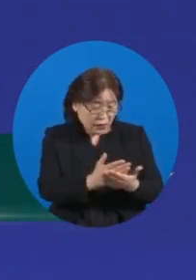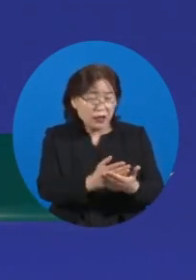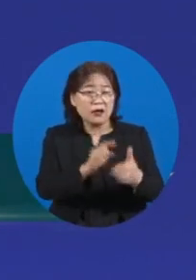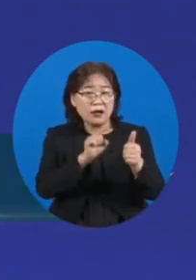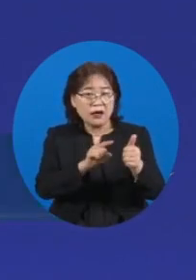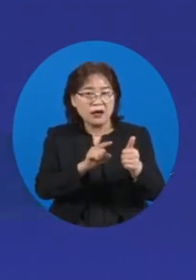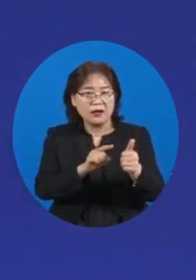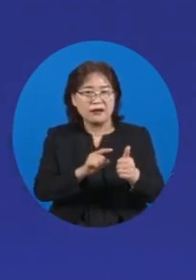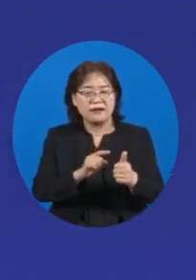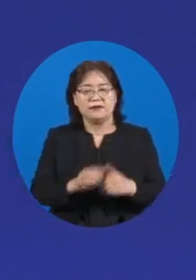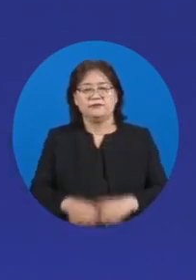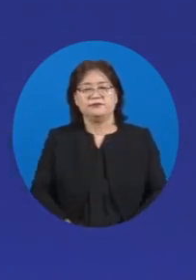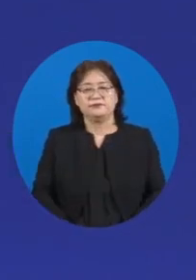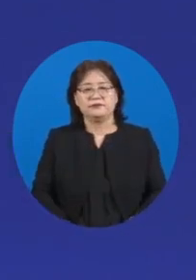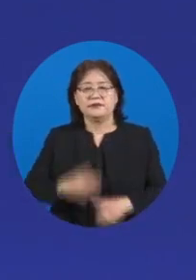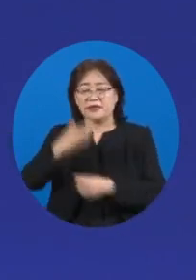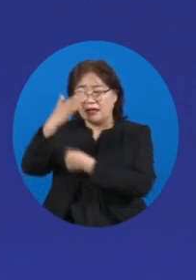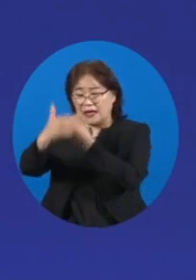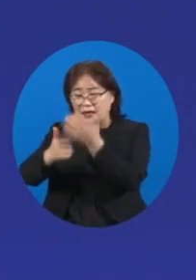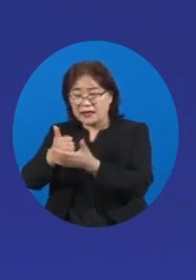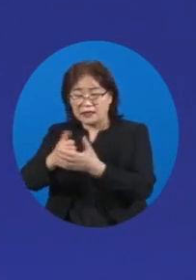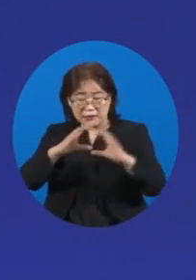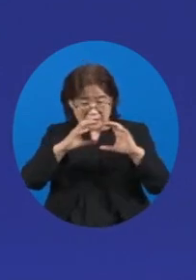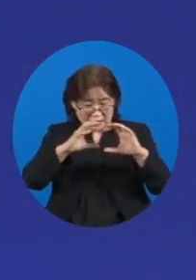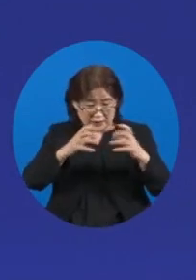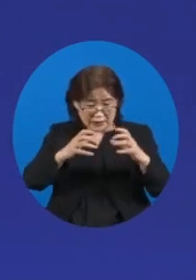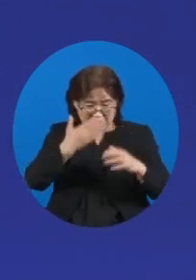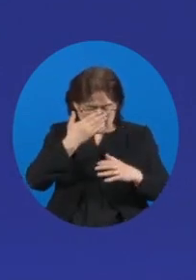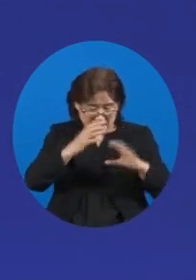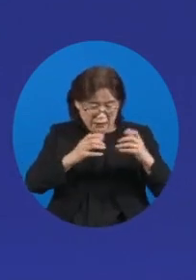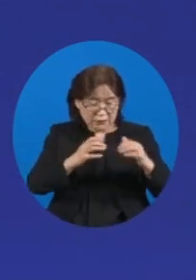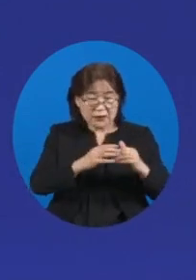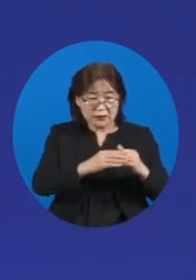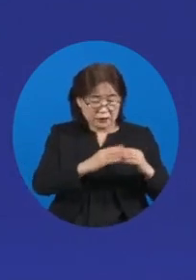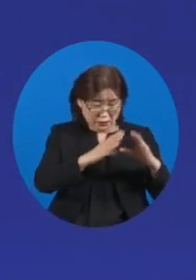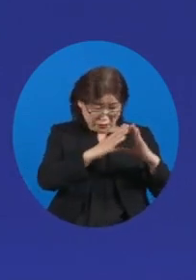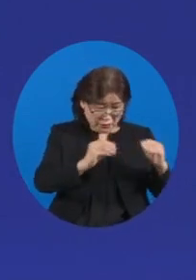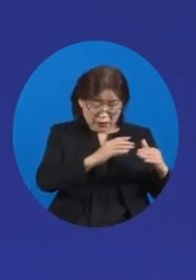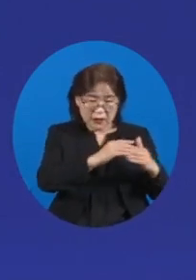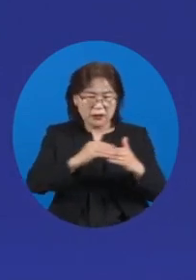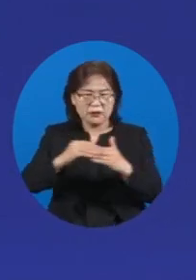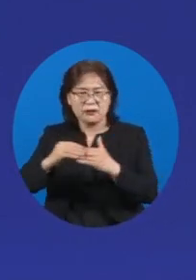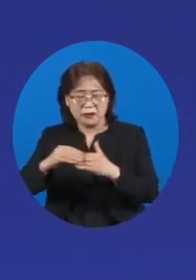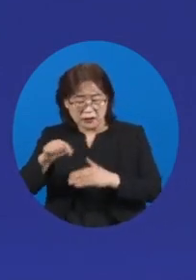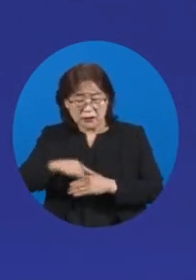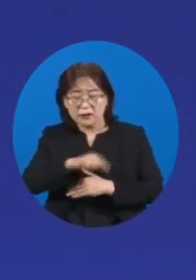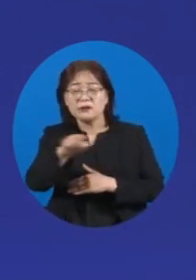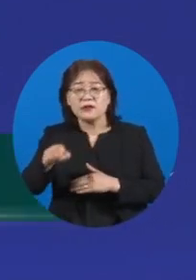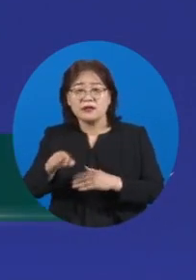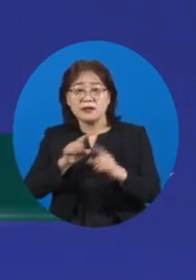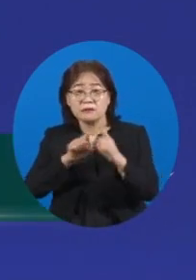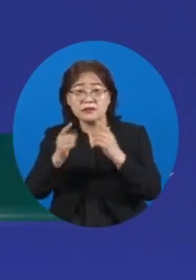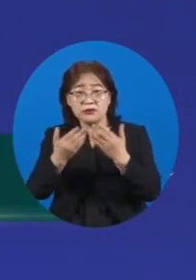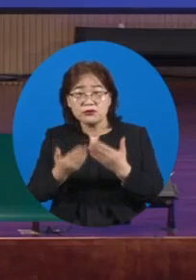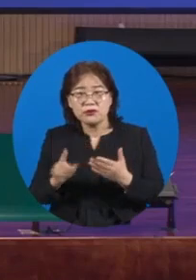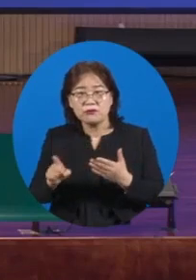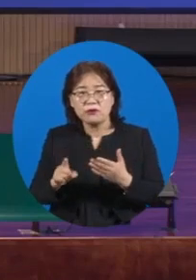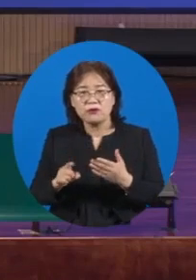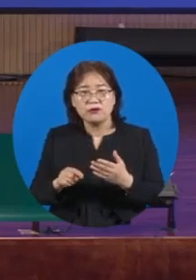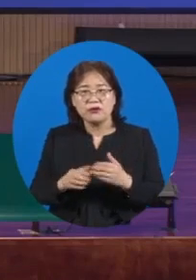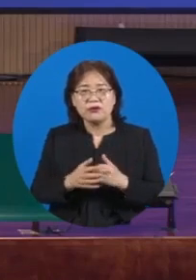하나님은 이스라엘 백성들을 애굽에서 이끌어 낸 다음에 그 출애굽한 이스라엘 백성들에게 도 이렇게 말씀하셨습니다 다